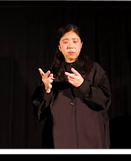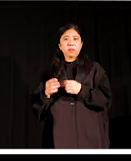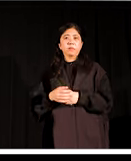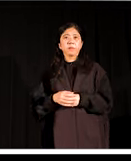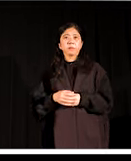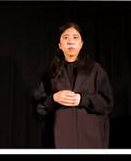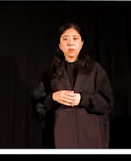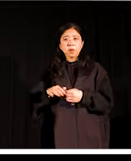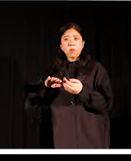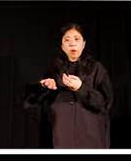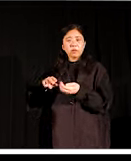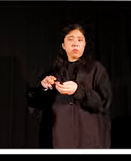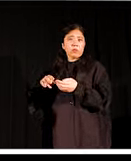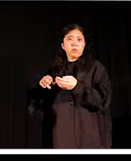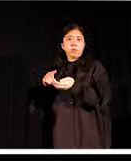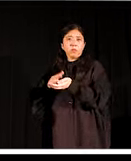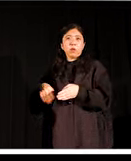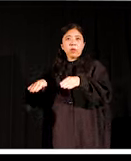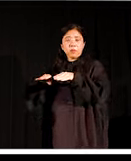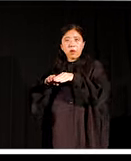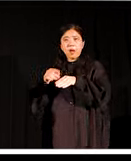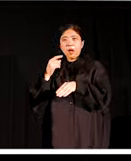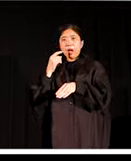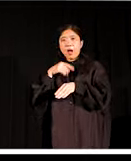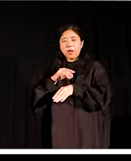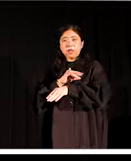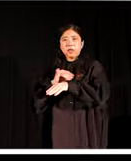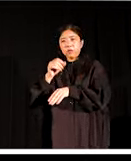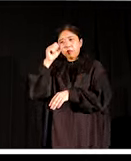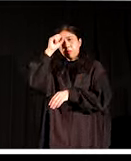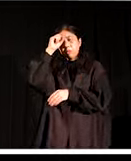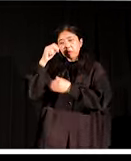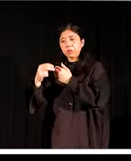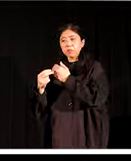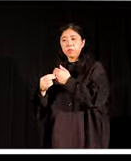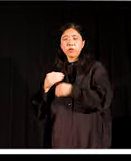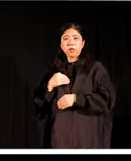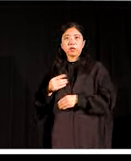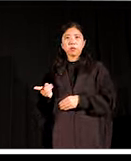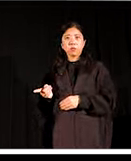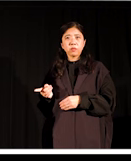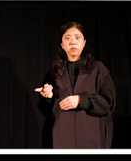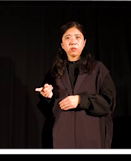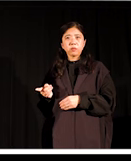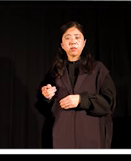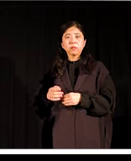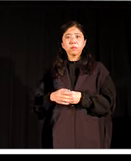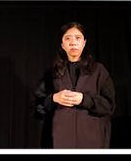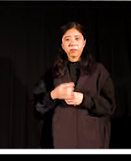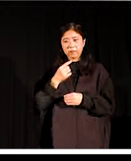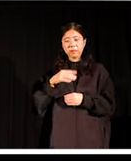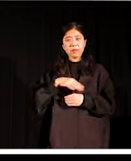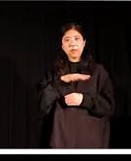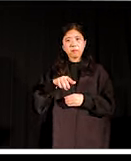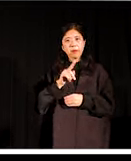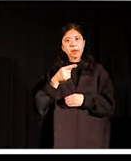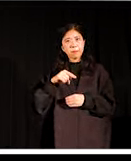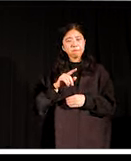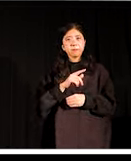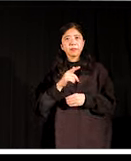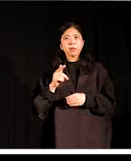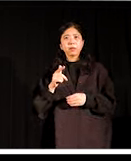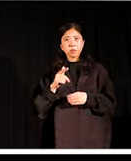あの他の病院は白血病とか治療してるけどこういったあの固形癌っていうのをやっていなかったのでこういったのをあの初めに始めて日本